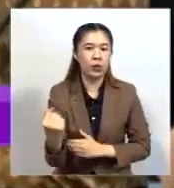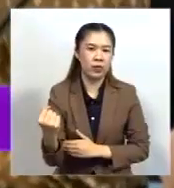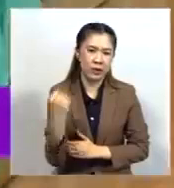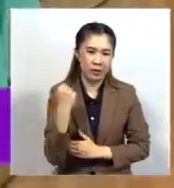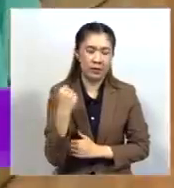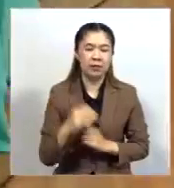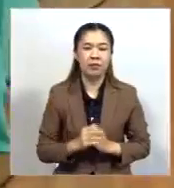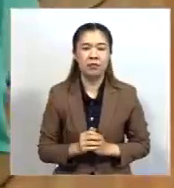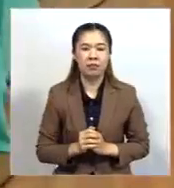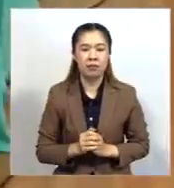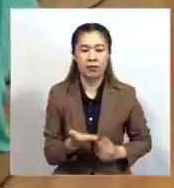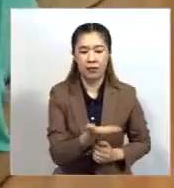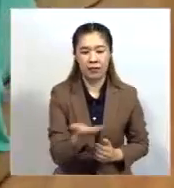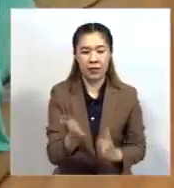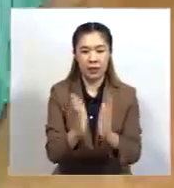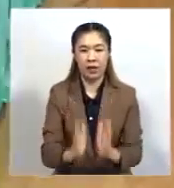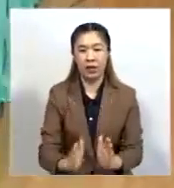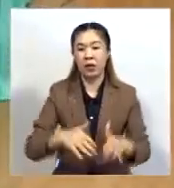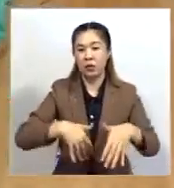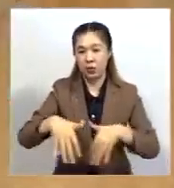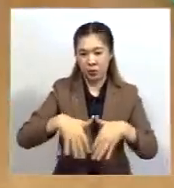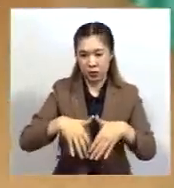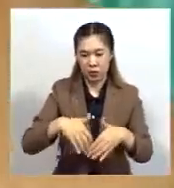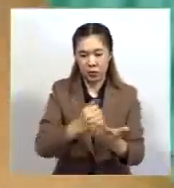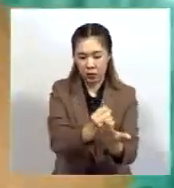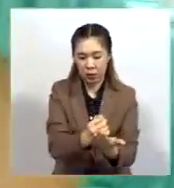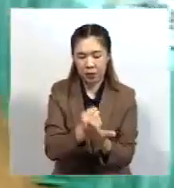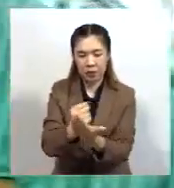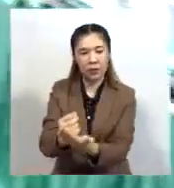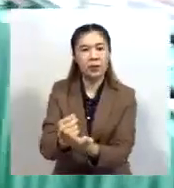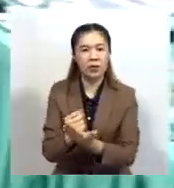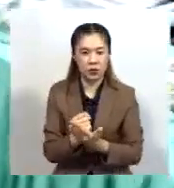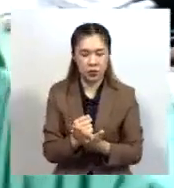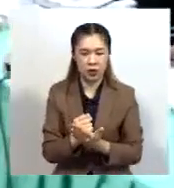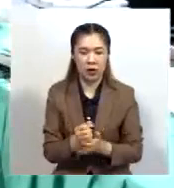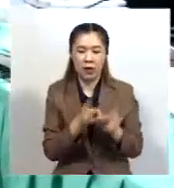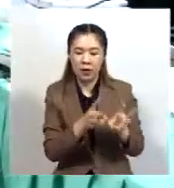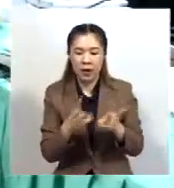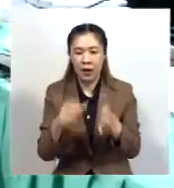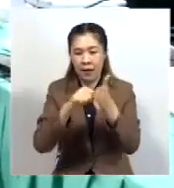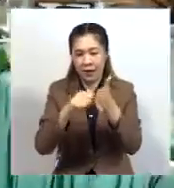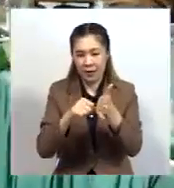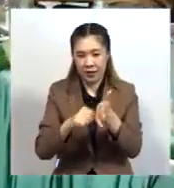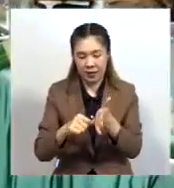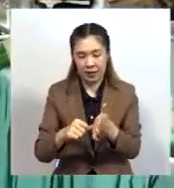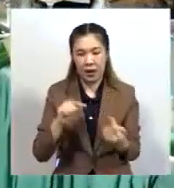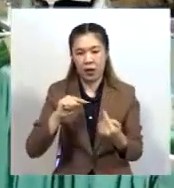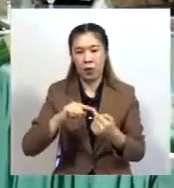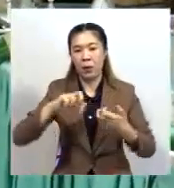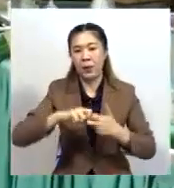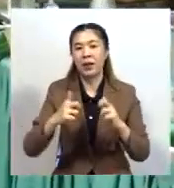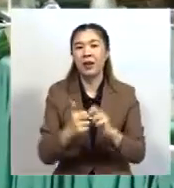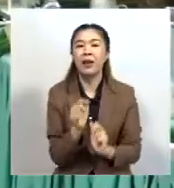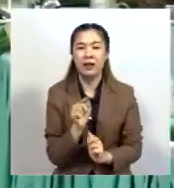ที่แล้วก็ให้ประชาชนและชาวบ้านเนี่ยเข้ามามีส่วนร่วมการแก้ไขปัญหาหมอกควันและไฟป่าในพื้นที่ที่เขาจะเน้